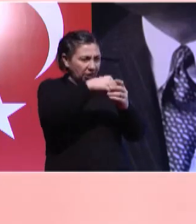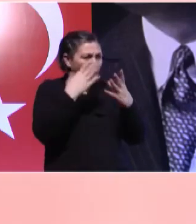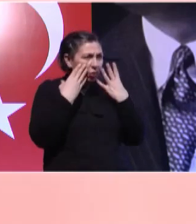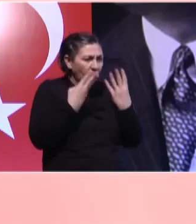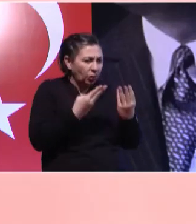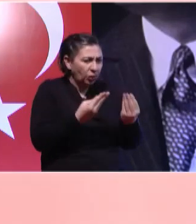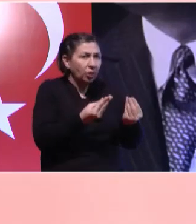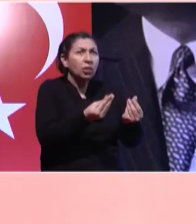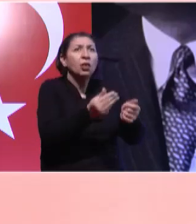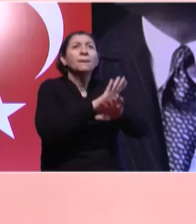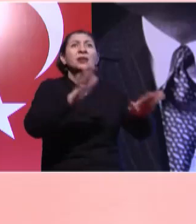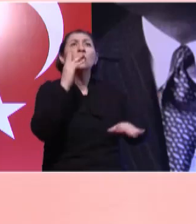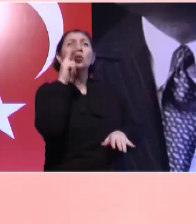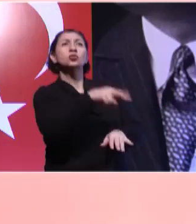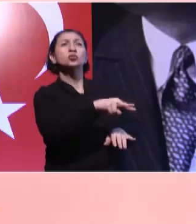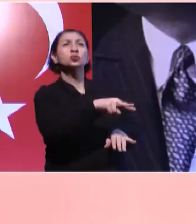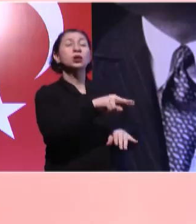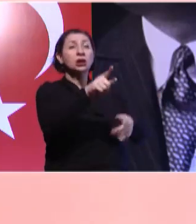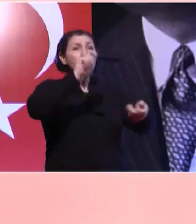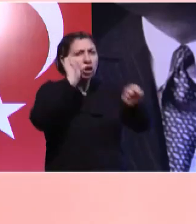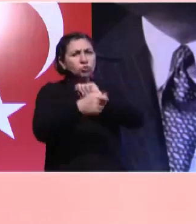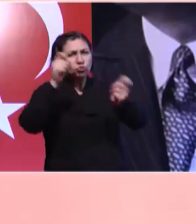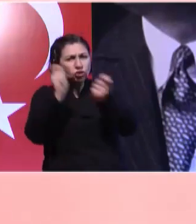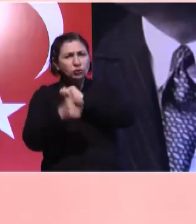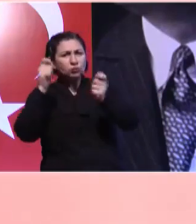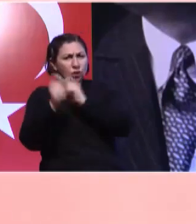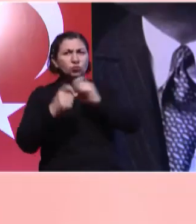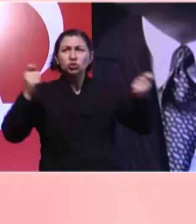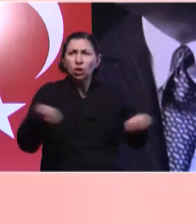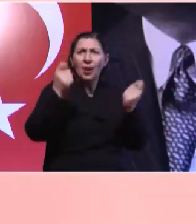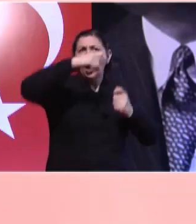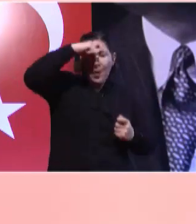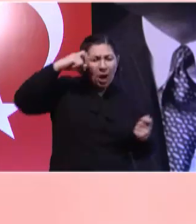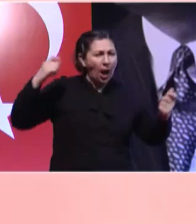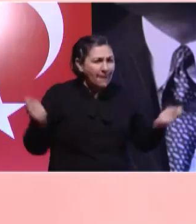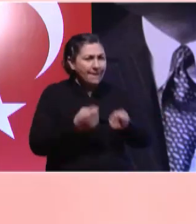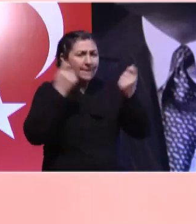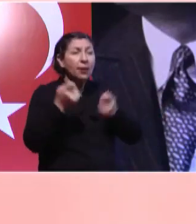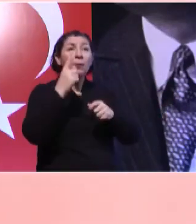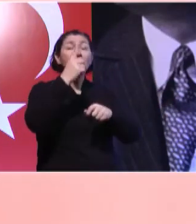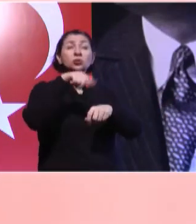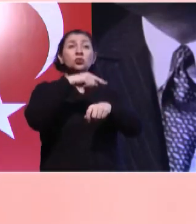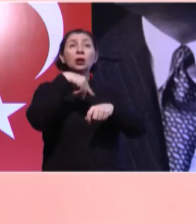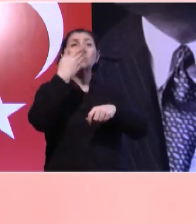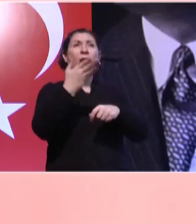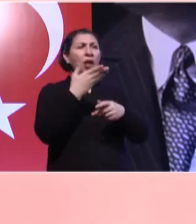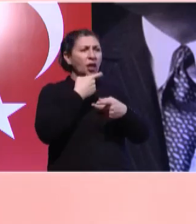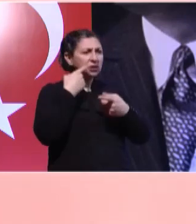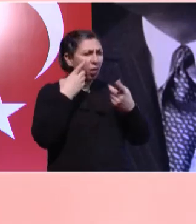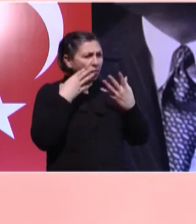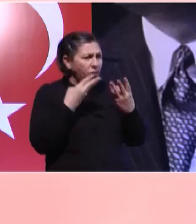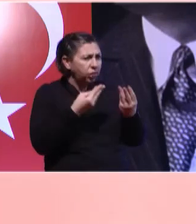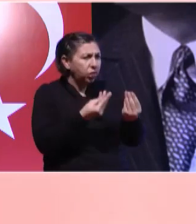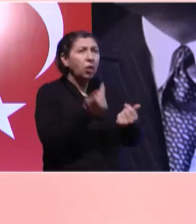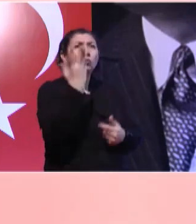görürsünüz. Yaptığınız devrimlerin, yaptığınız çabaların bir süre sonra eskidiğini ve